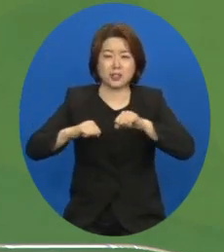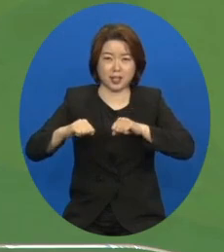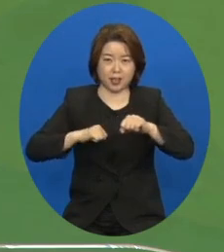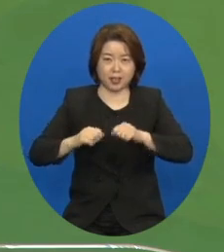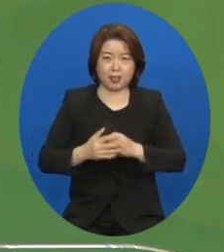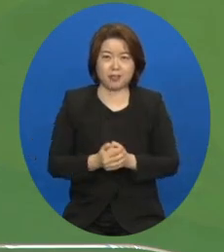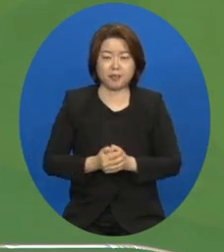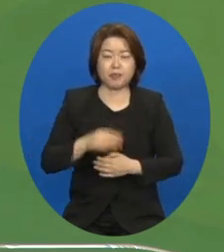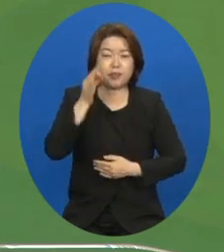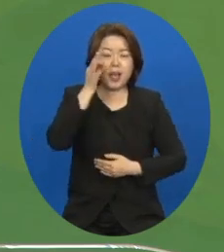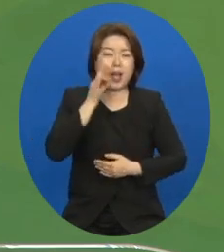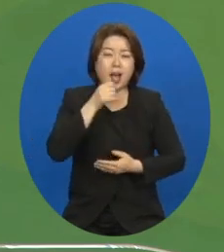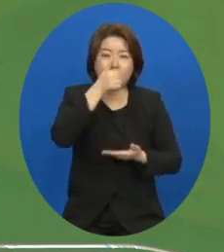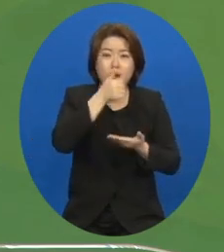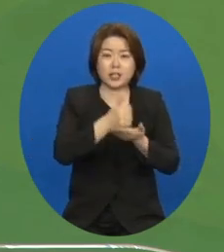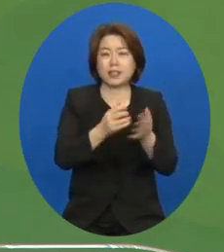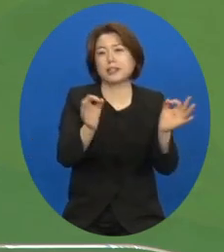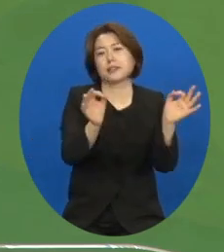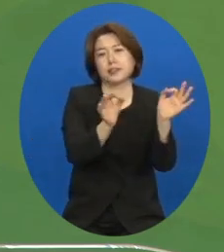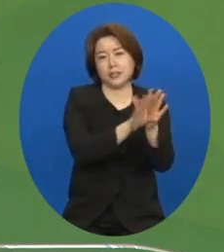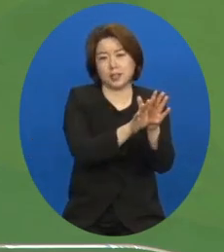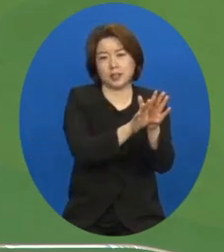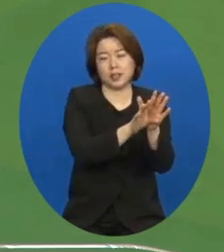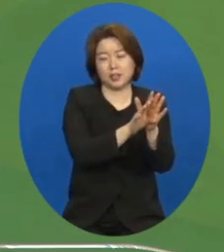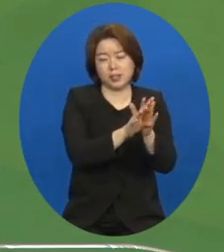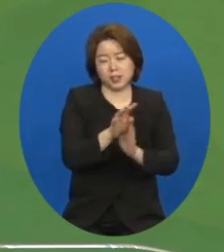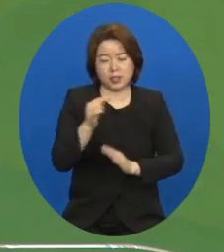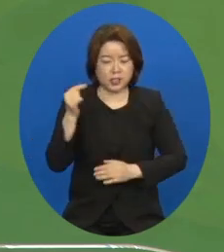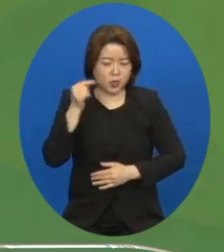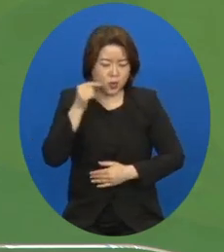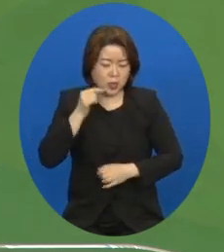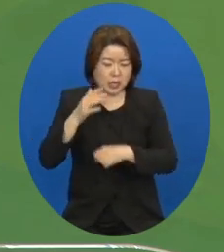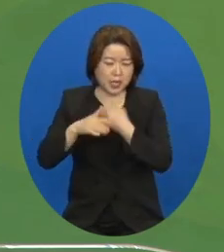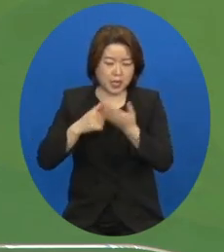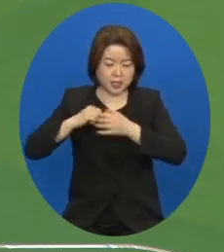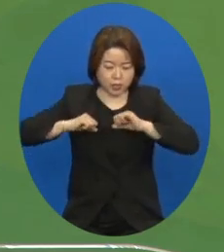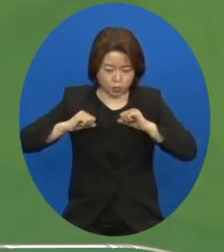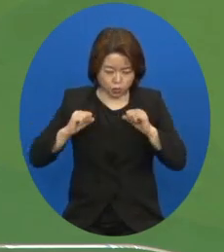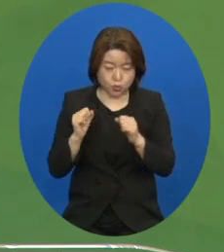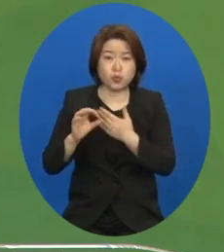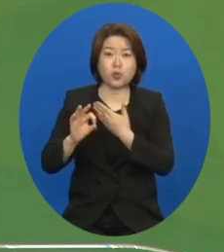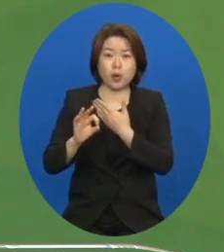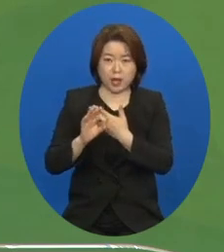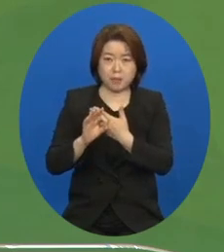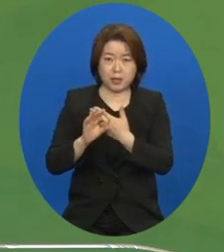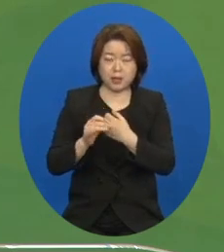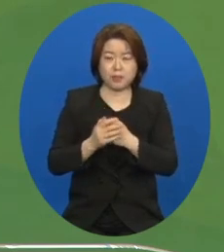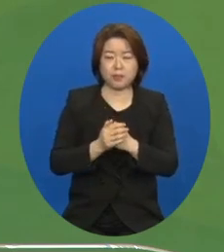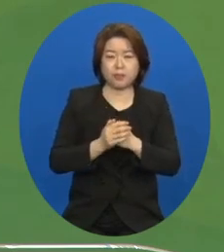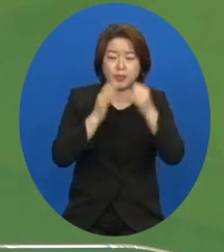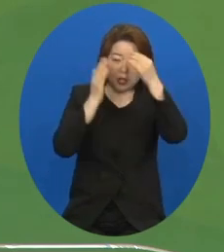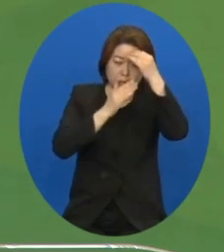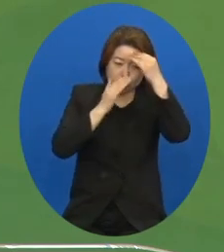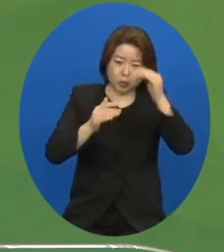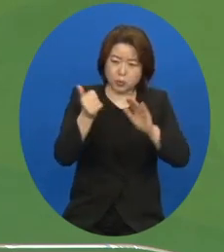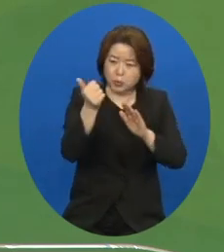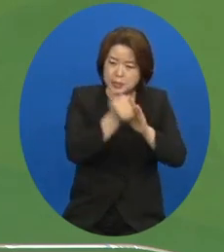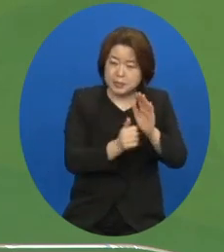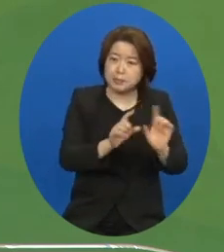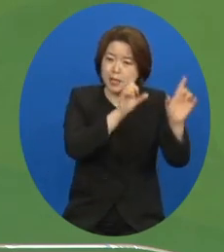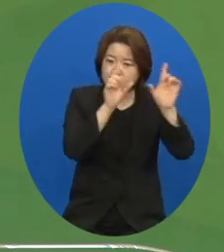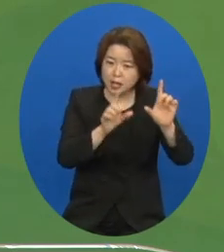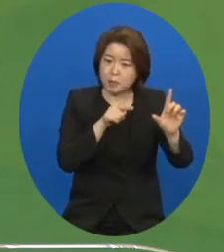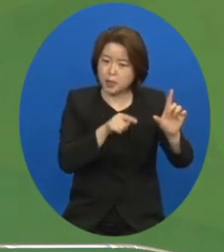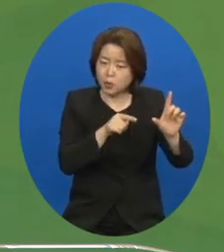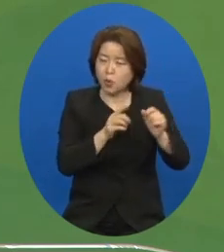아간의 죄가 사라지고 철저히 하나님에게 순종하게 되면 성도의 실패의 삶은